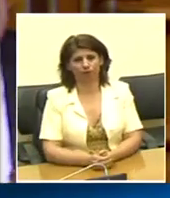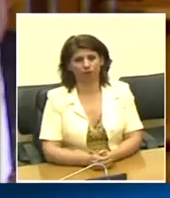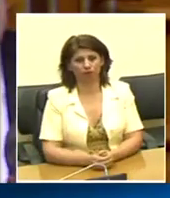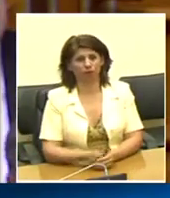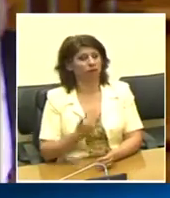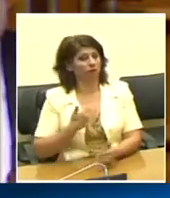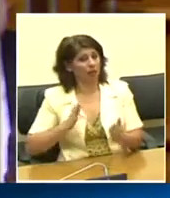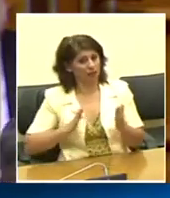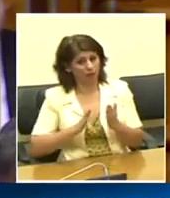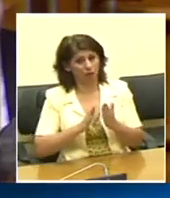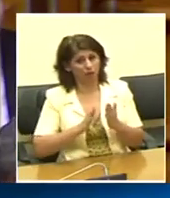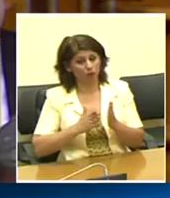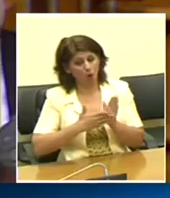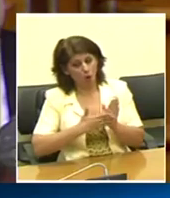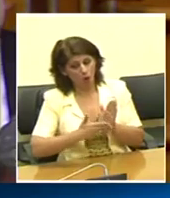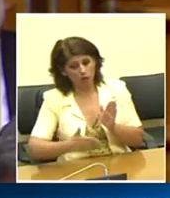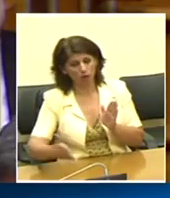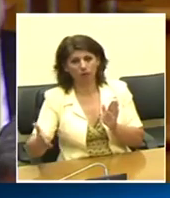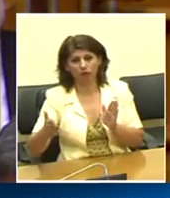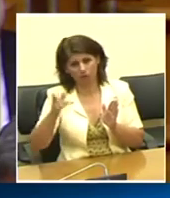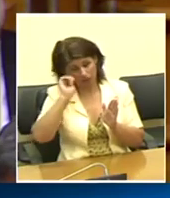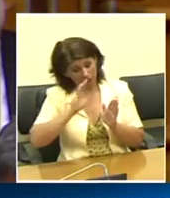Αντιμετωπίσαμε όλο αυτό το διάστημα, ομολογώ,